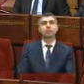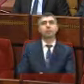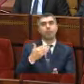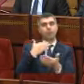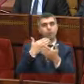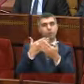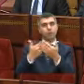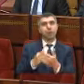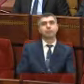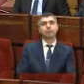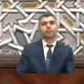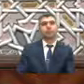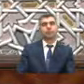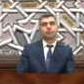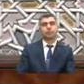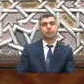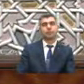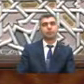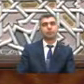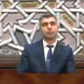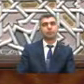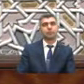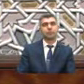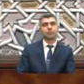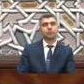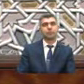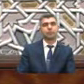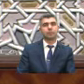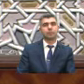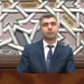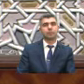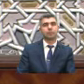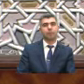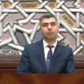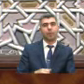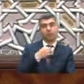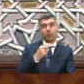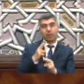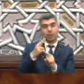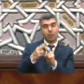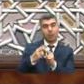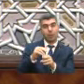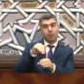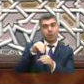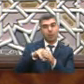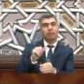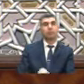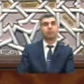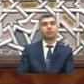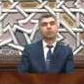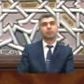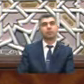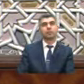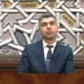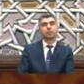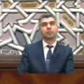شكرا سيد النائب، شكرا. الآن الكلمة باسم فروق الأغلبية